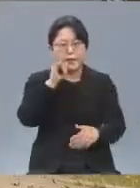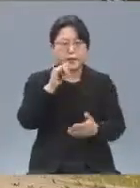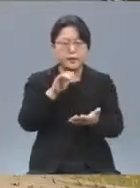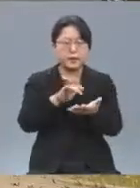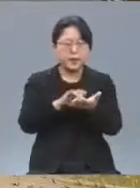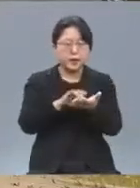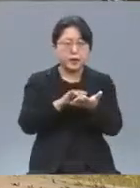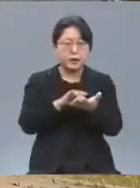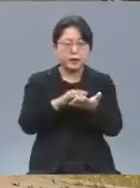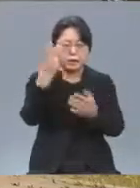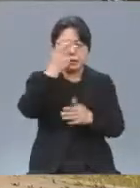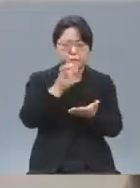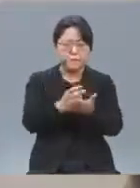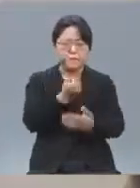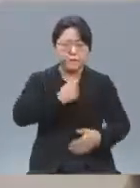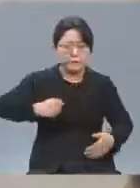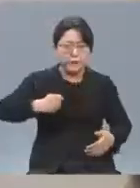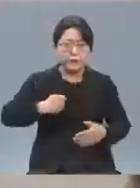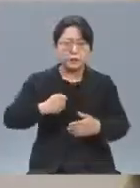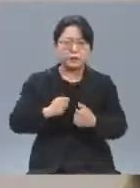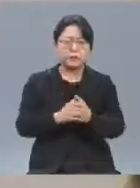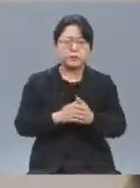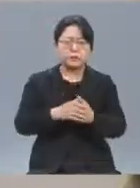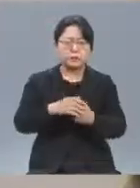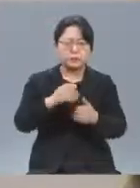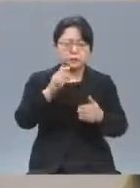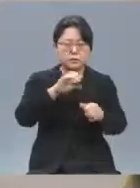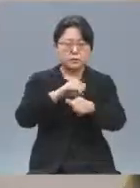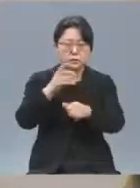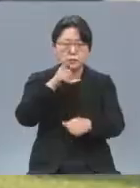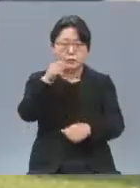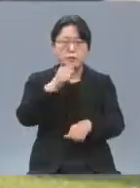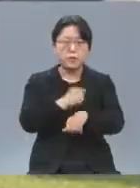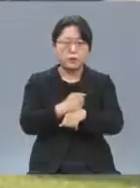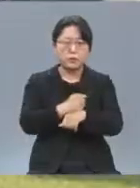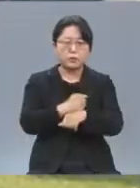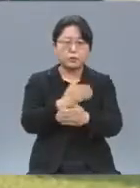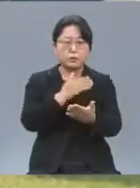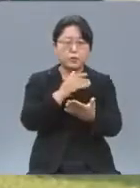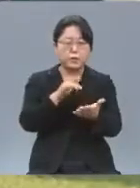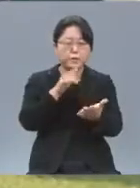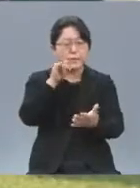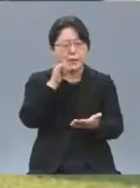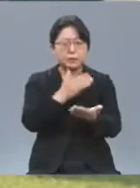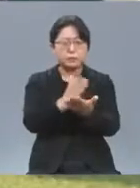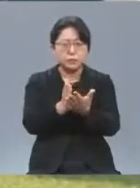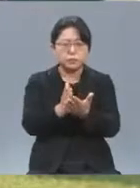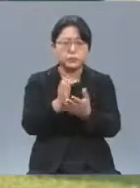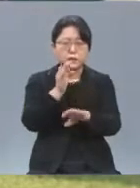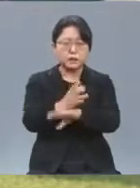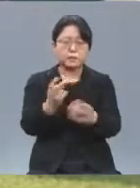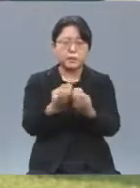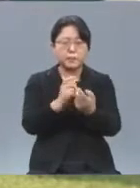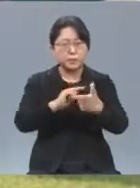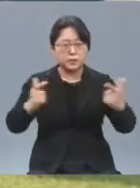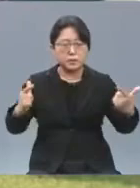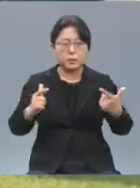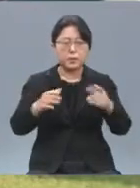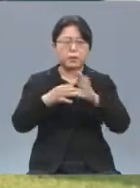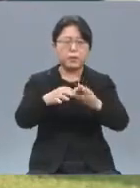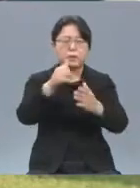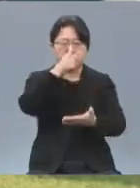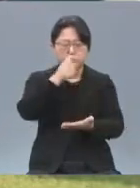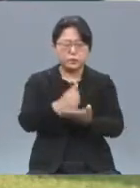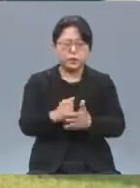위반 혐의로 입건하고 마약 유통 경로를 쫓고 있습니다. 마약의 종류와 구입 경로가 과거보다 다양해지면서 관련